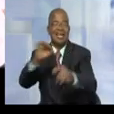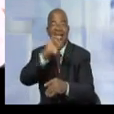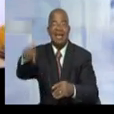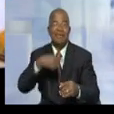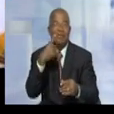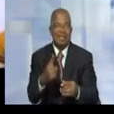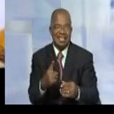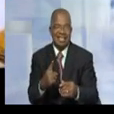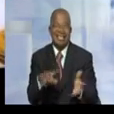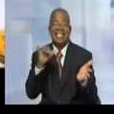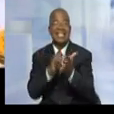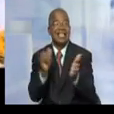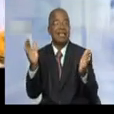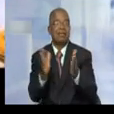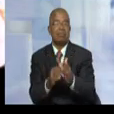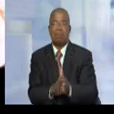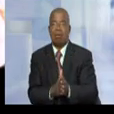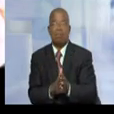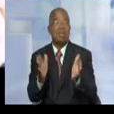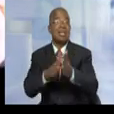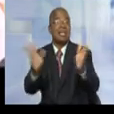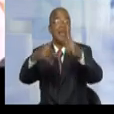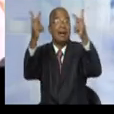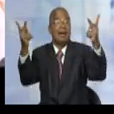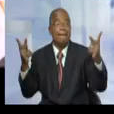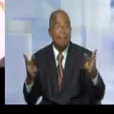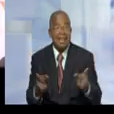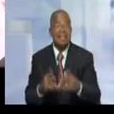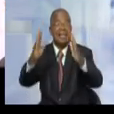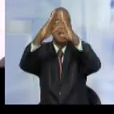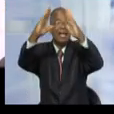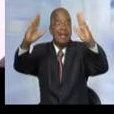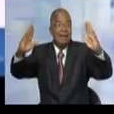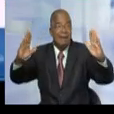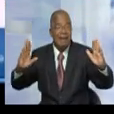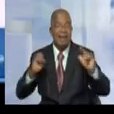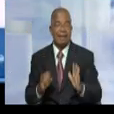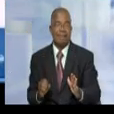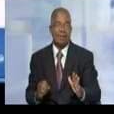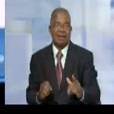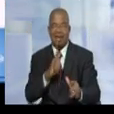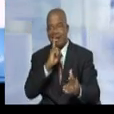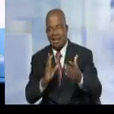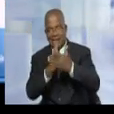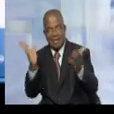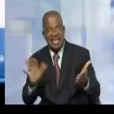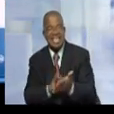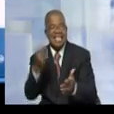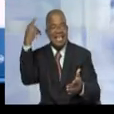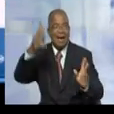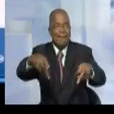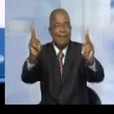arrive au bon moment. Il pourra servir de plateforme pour la réconciliation. pour la cohésion sociale,